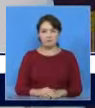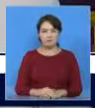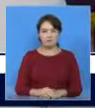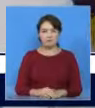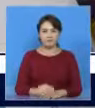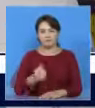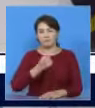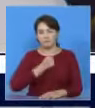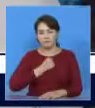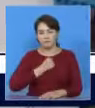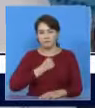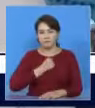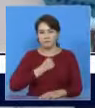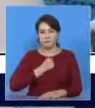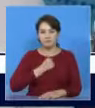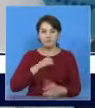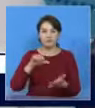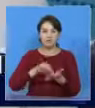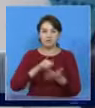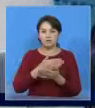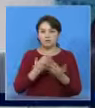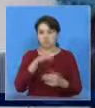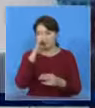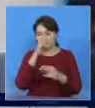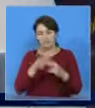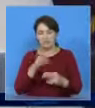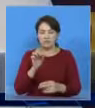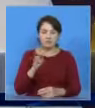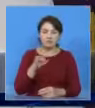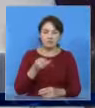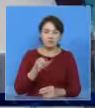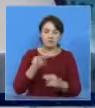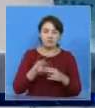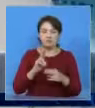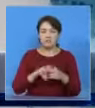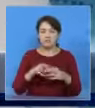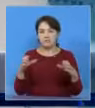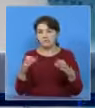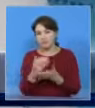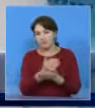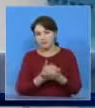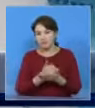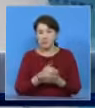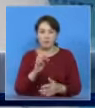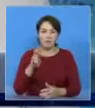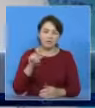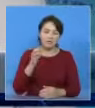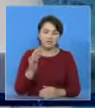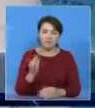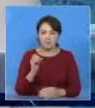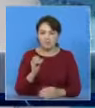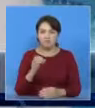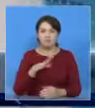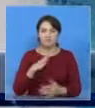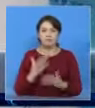К сожалению, не будут участвовать братья Камзеновы, потому что они сейчас на сборах в Польше. А